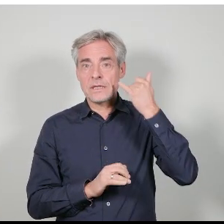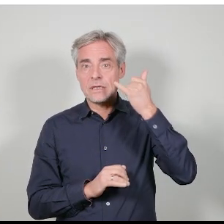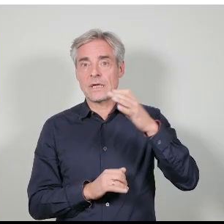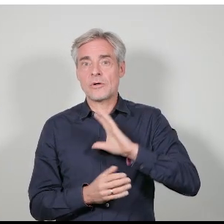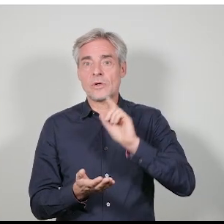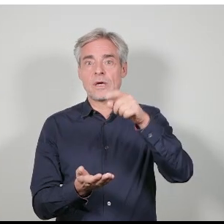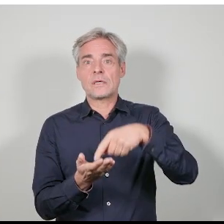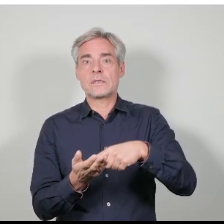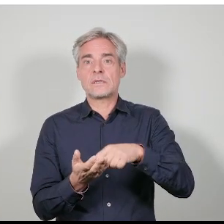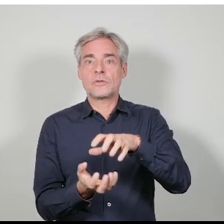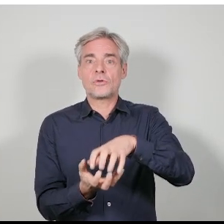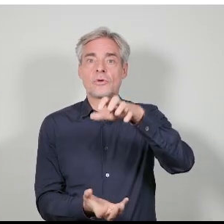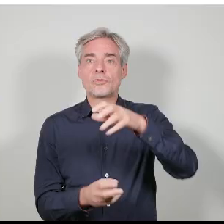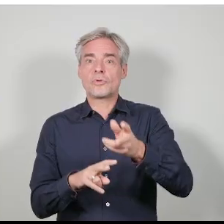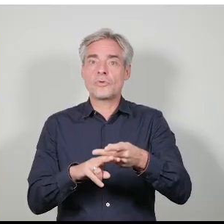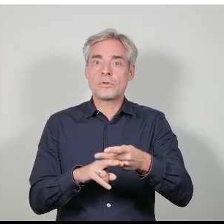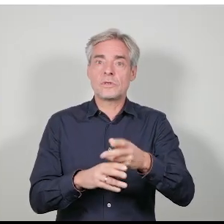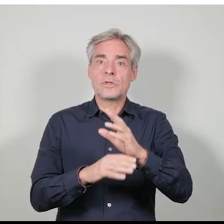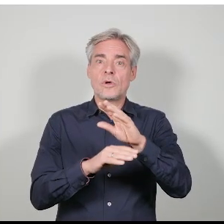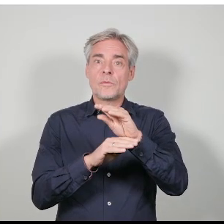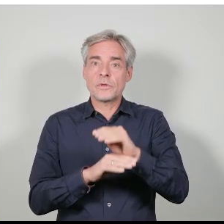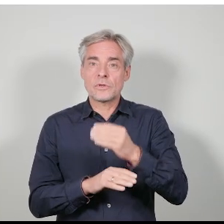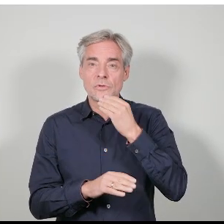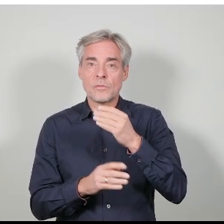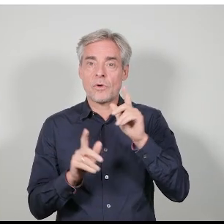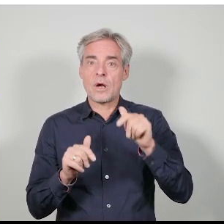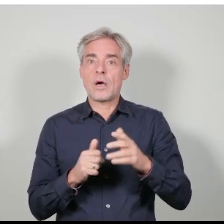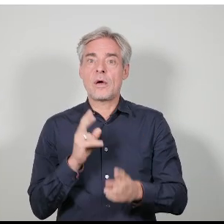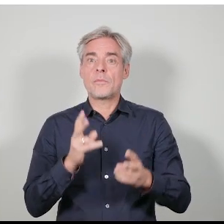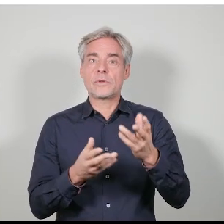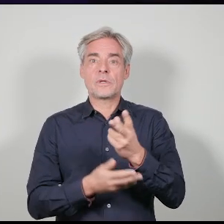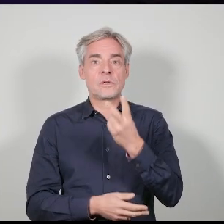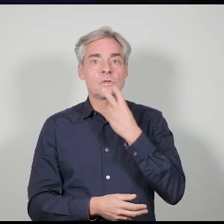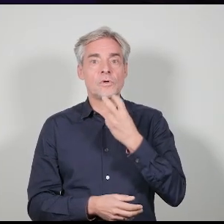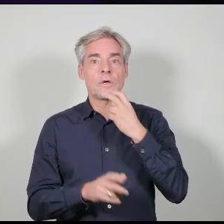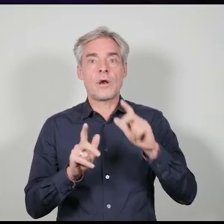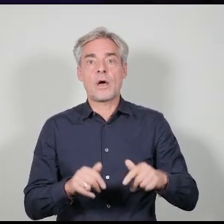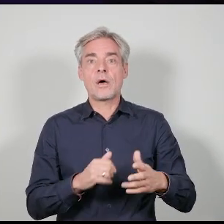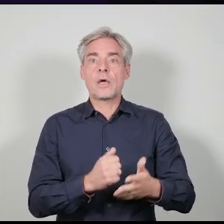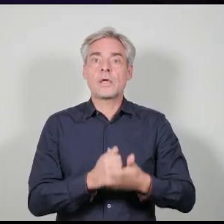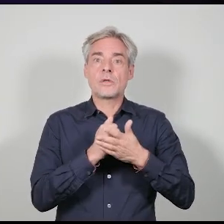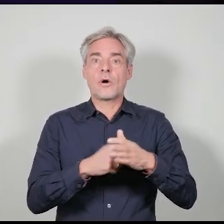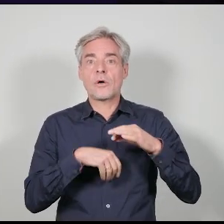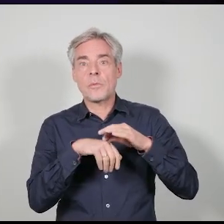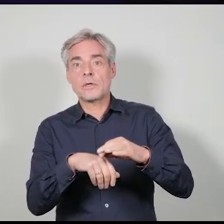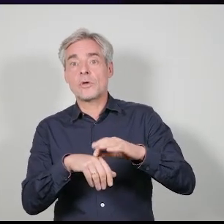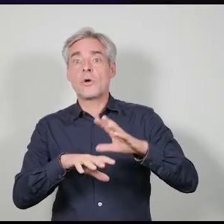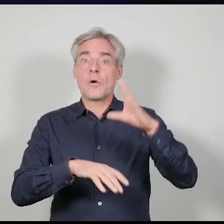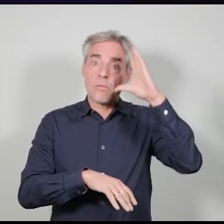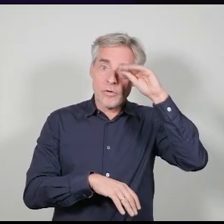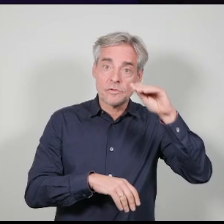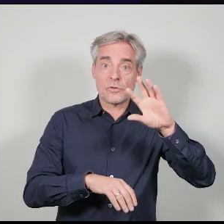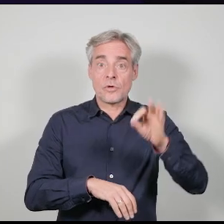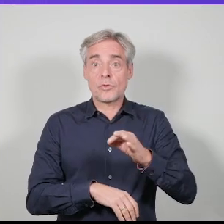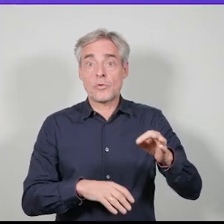un lieu ressource, un lieu outil, un lieu refuge à disposition finalement des citoyens, qu'ils soient aidants, accompagnés, professionnels